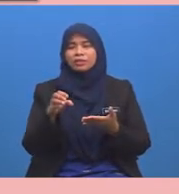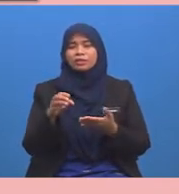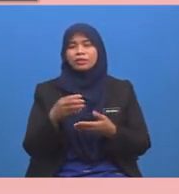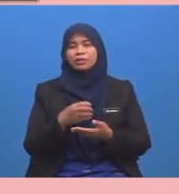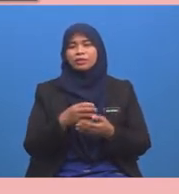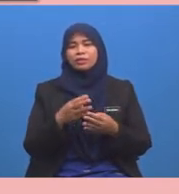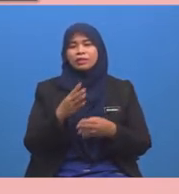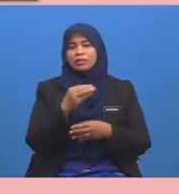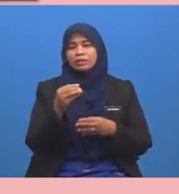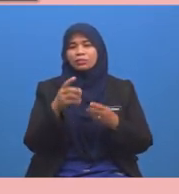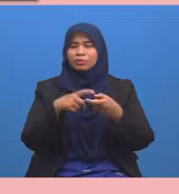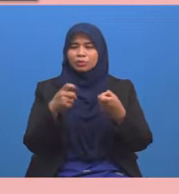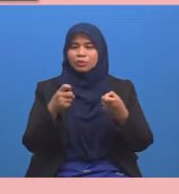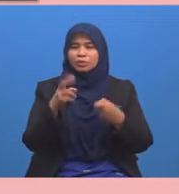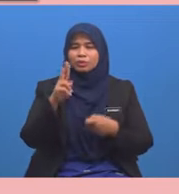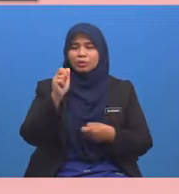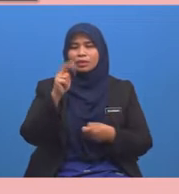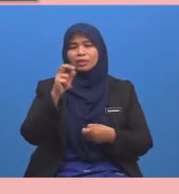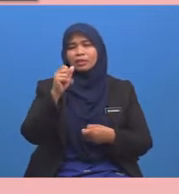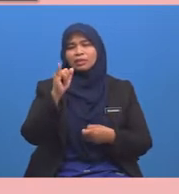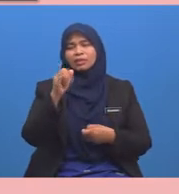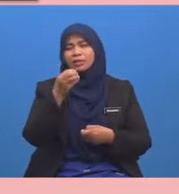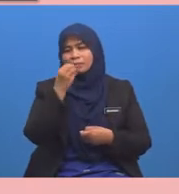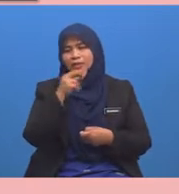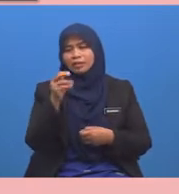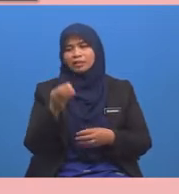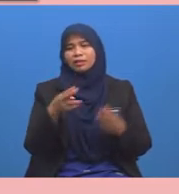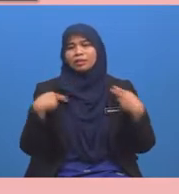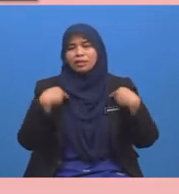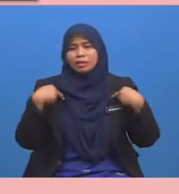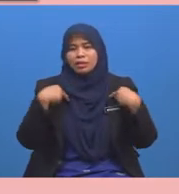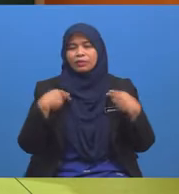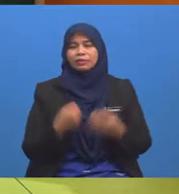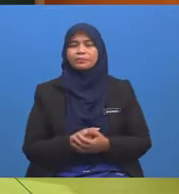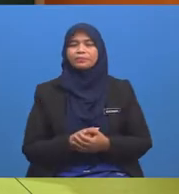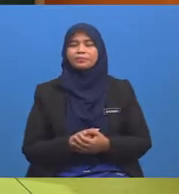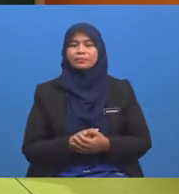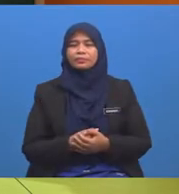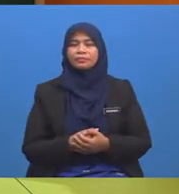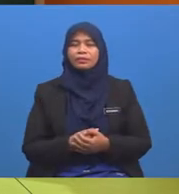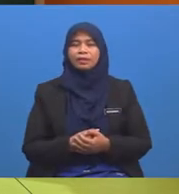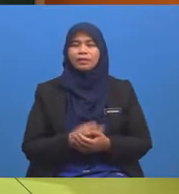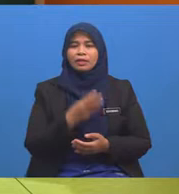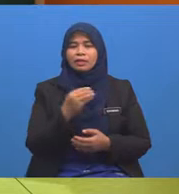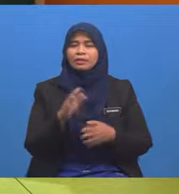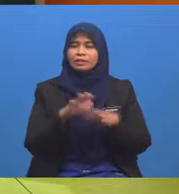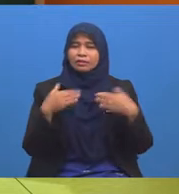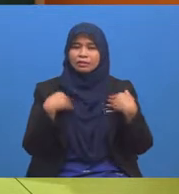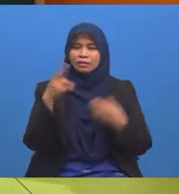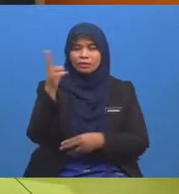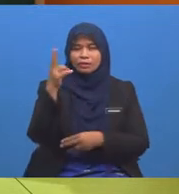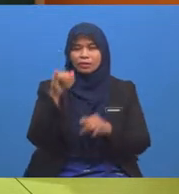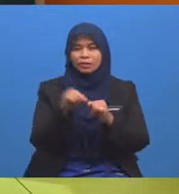dan memutuskan rantai makanan haiwan. Seterusnya, ketiadaan hutan